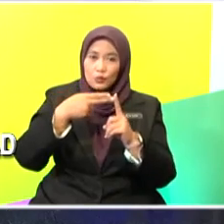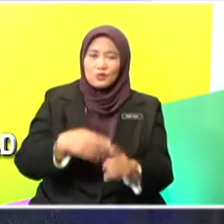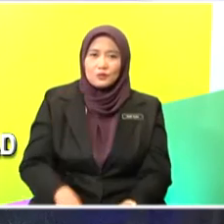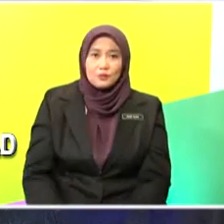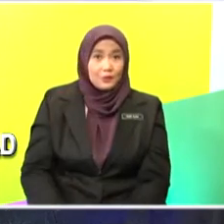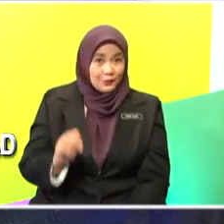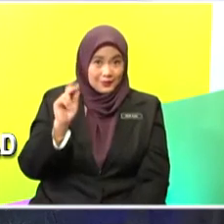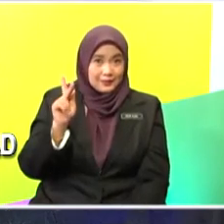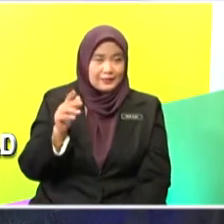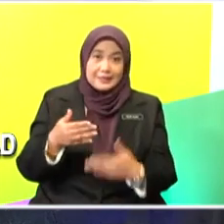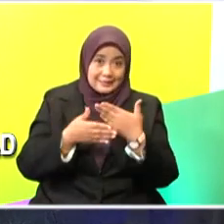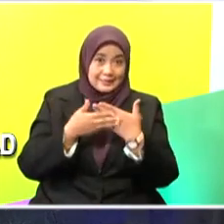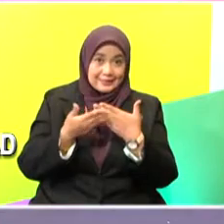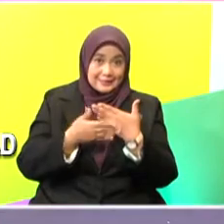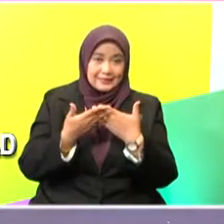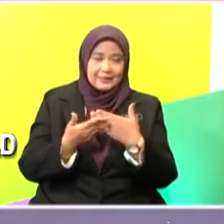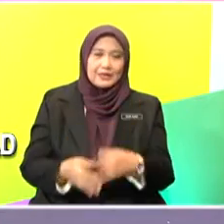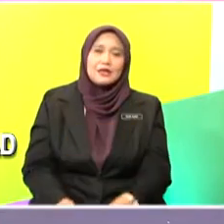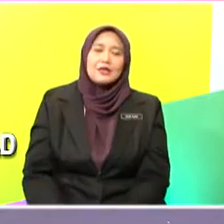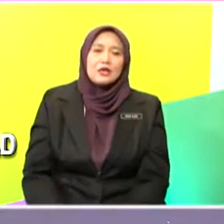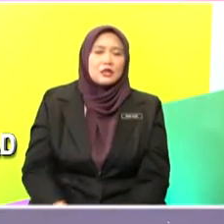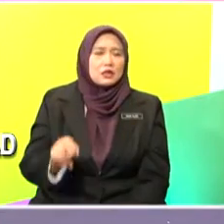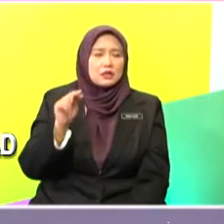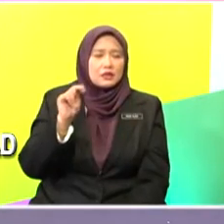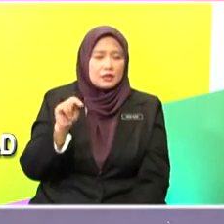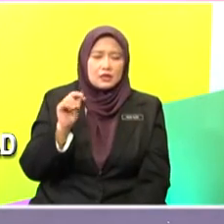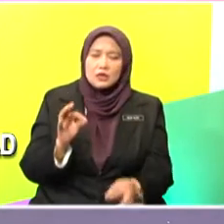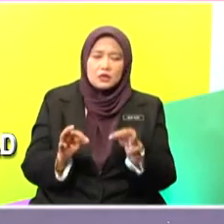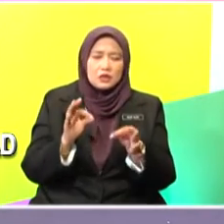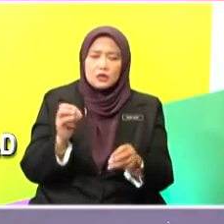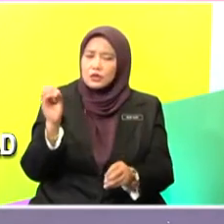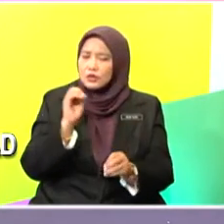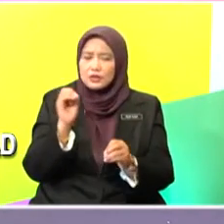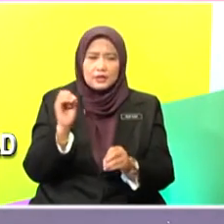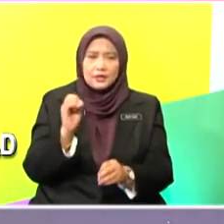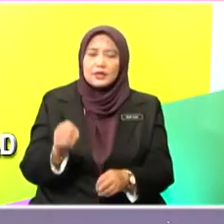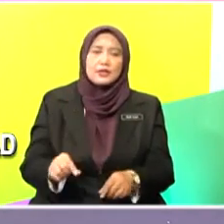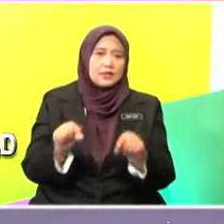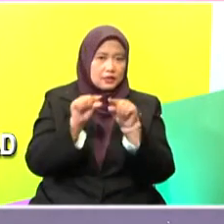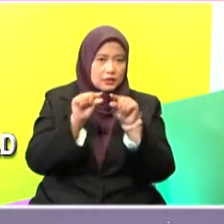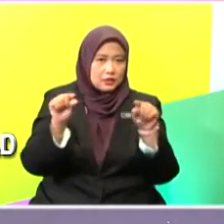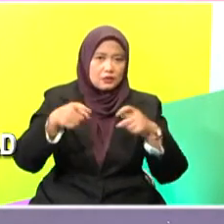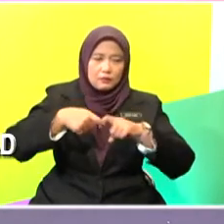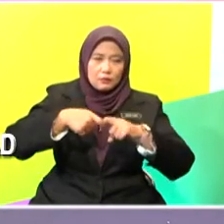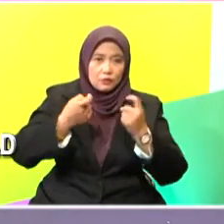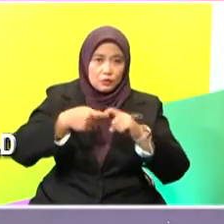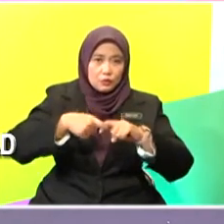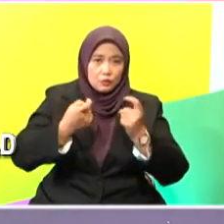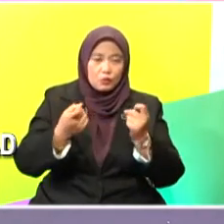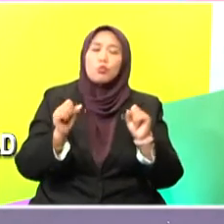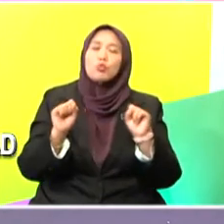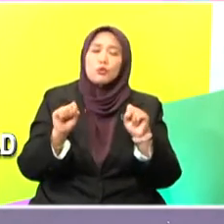cikgu. Okey, nanti kalau tak ada garisan putus tu, Hakim boleh buat sendiri tau. Betul, cikgu. Ya, dah tulis. Okey,